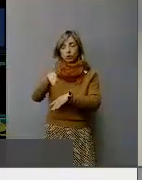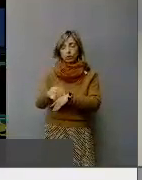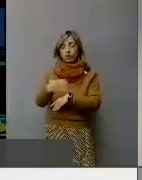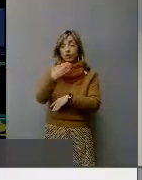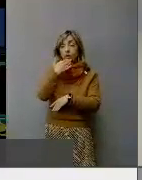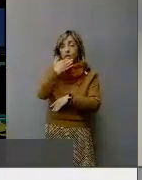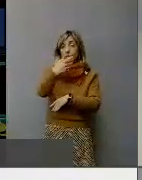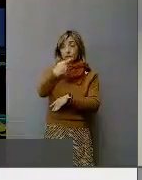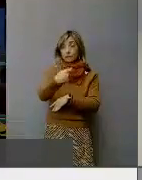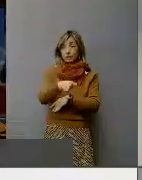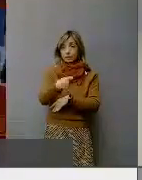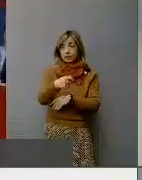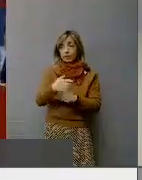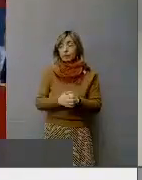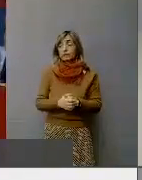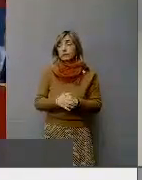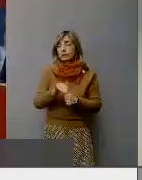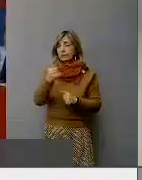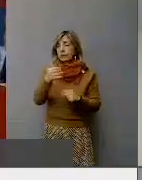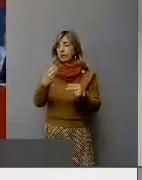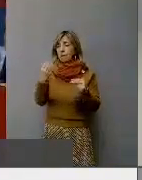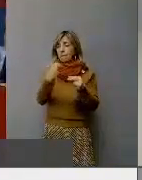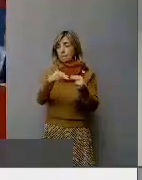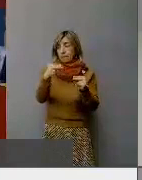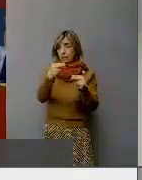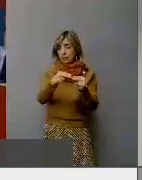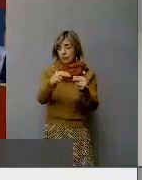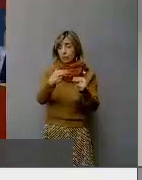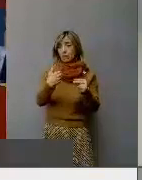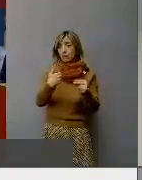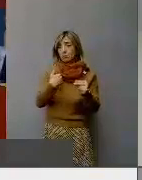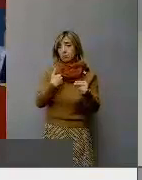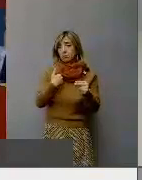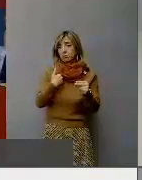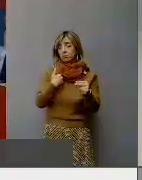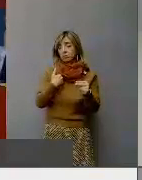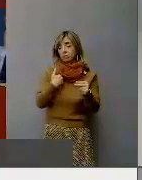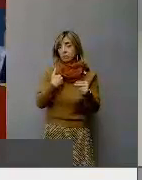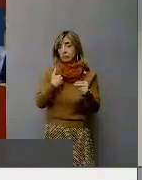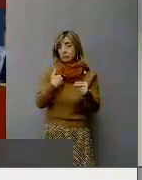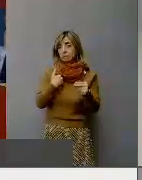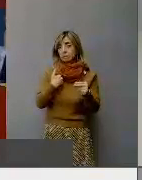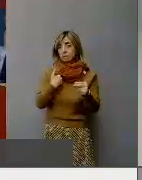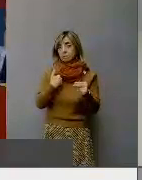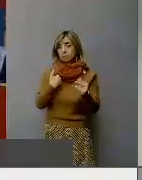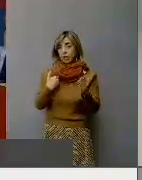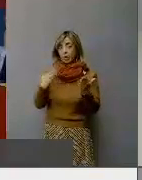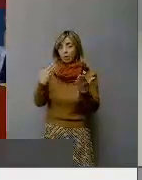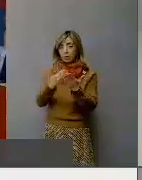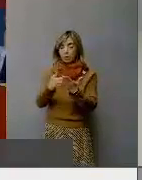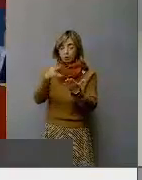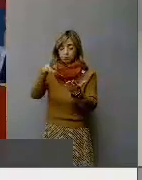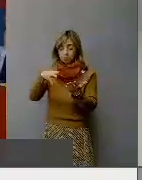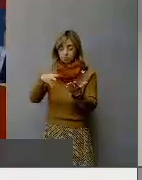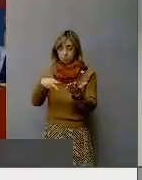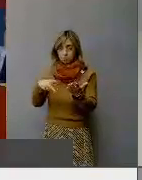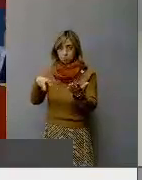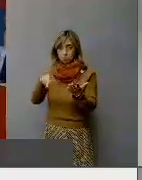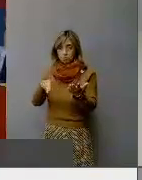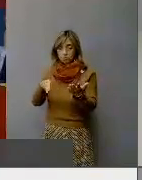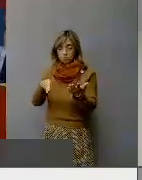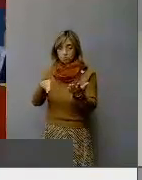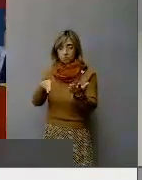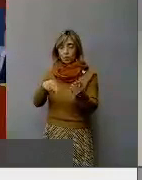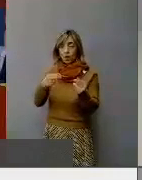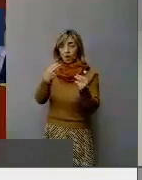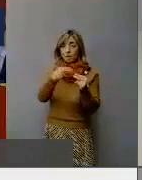presidente si erano emendamenti che anche io rileggendo poi la proposta mettevano l'emendamento 4 chiede